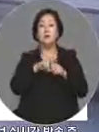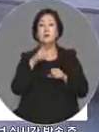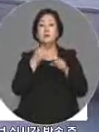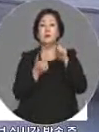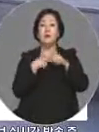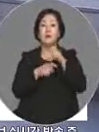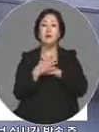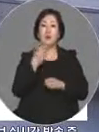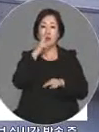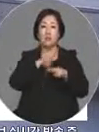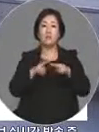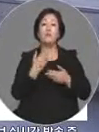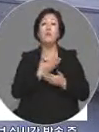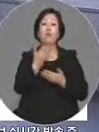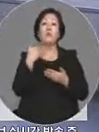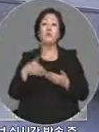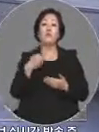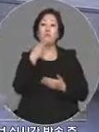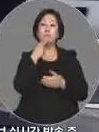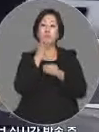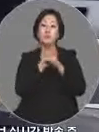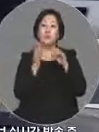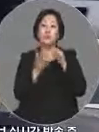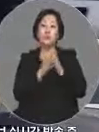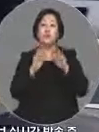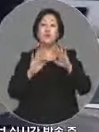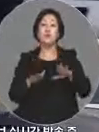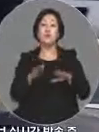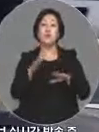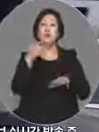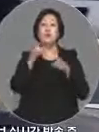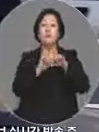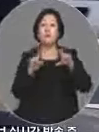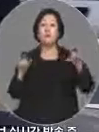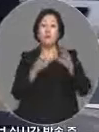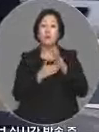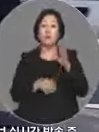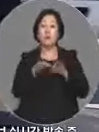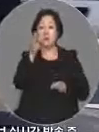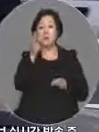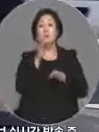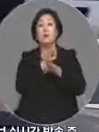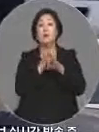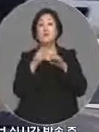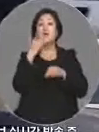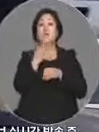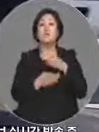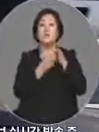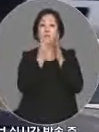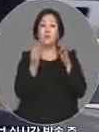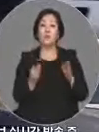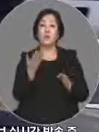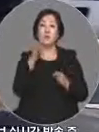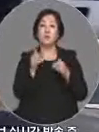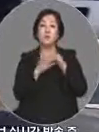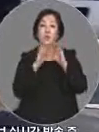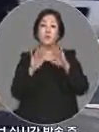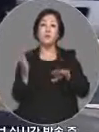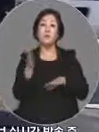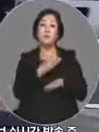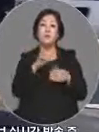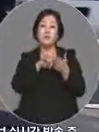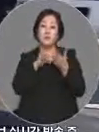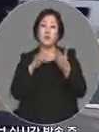공급해야 되는데 공급이 안 되기 때문에. 이처럼 경유가가 휘발유가를 넘어선 건 14년 만인데요. 이달부터